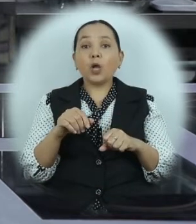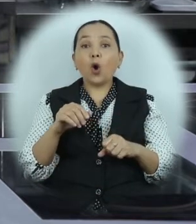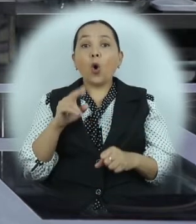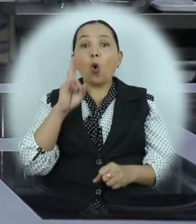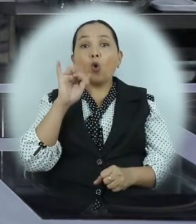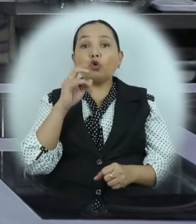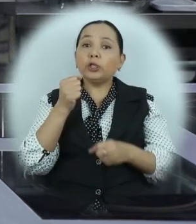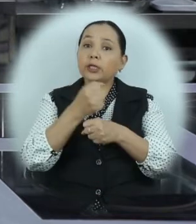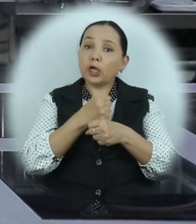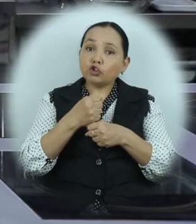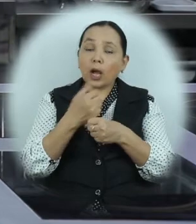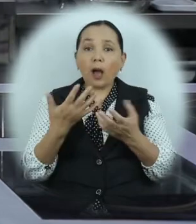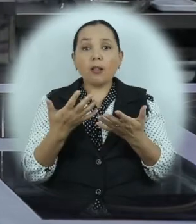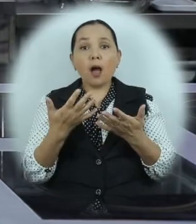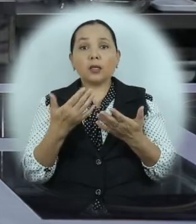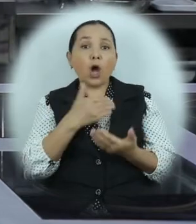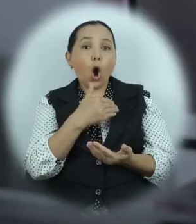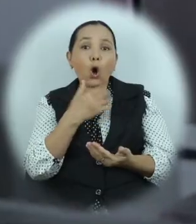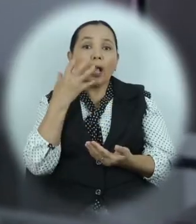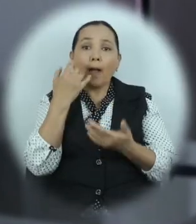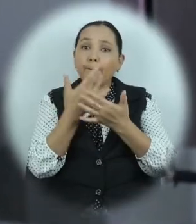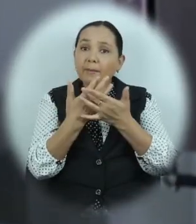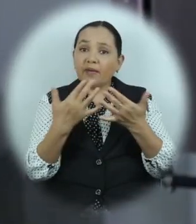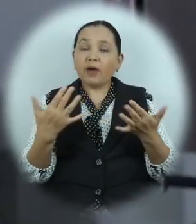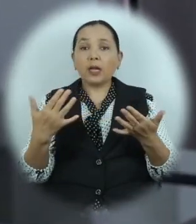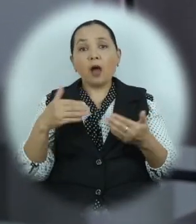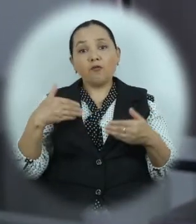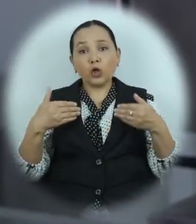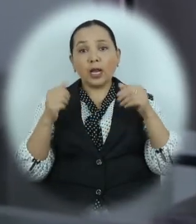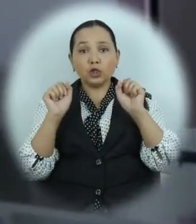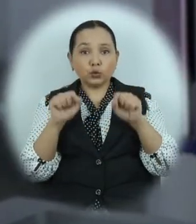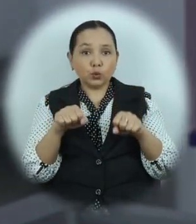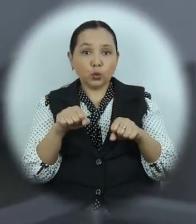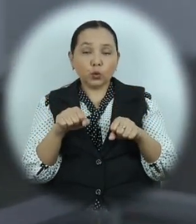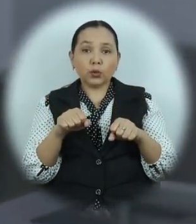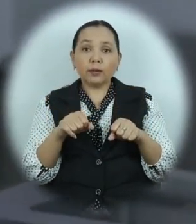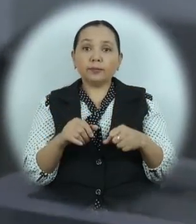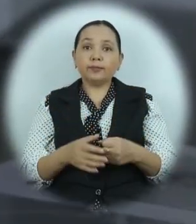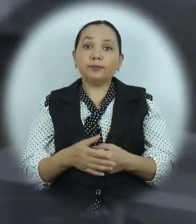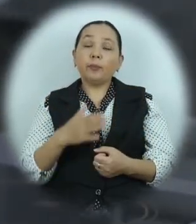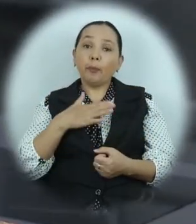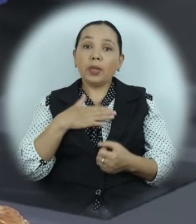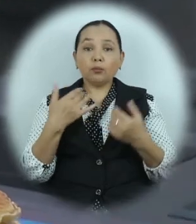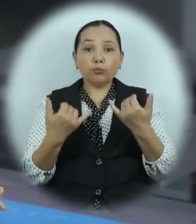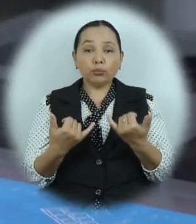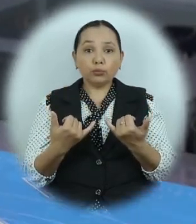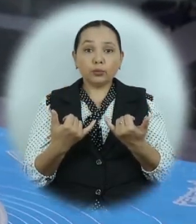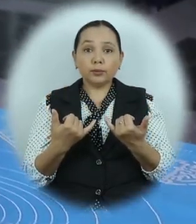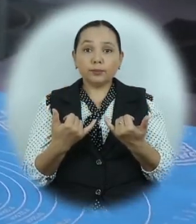Quyultirilgan shokolad, xohlagan meva turlaridan foydalanish mumkin. Men